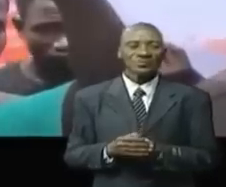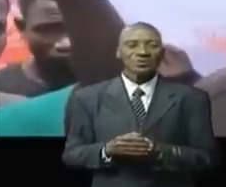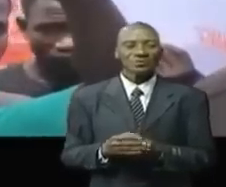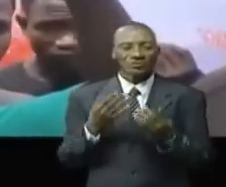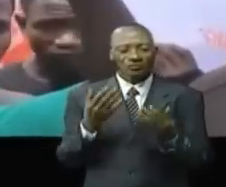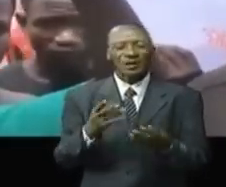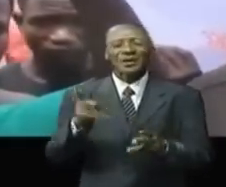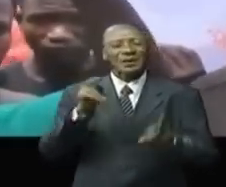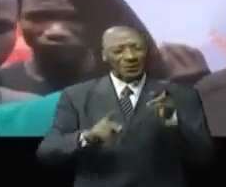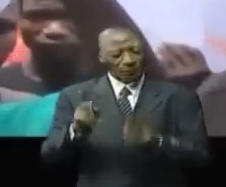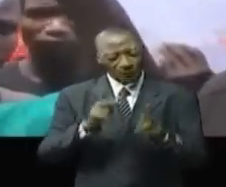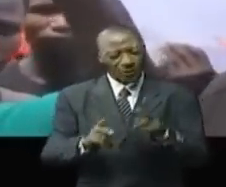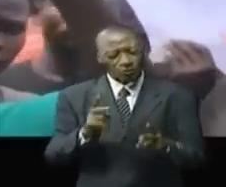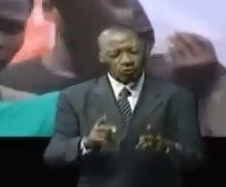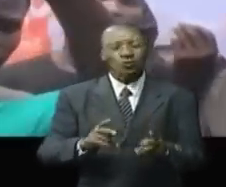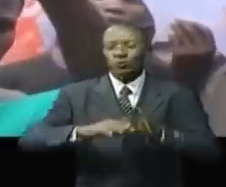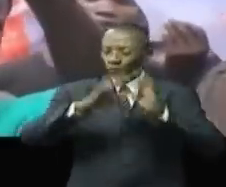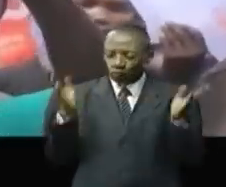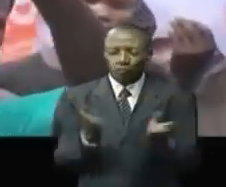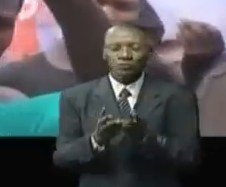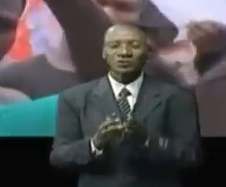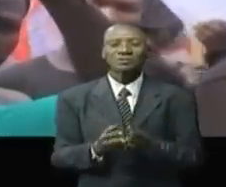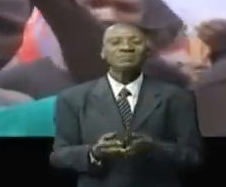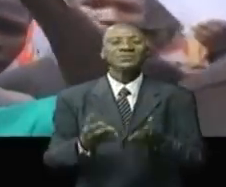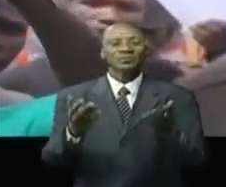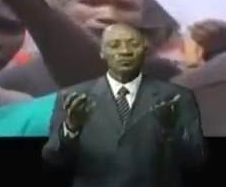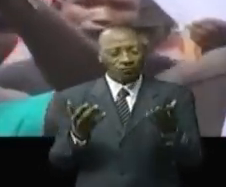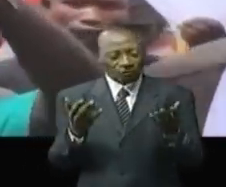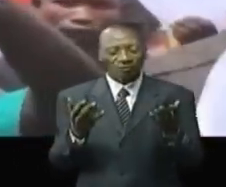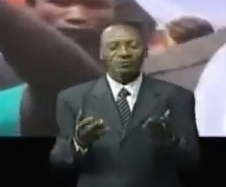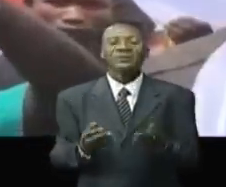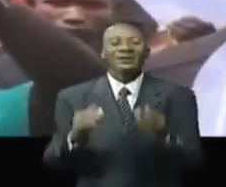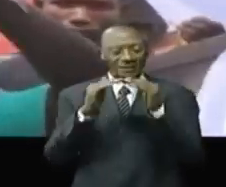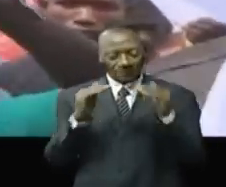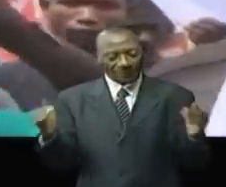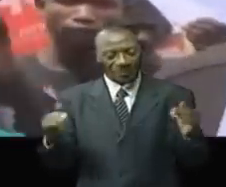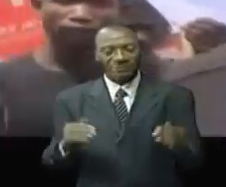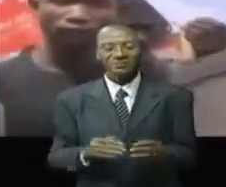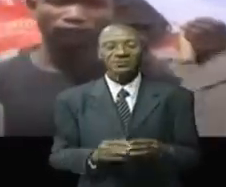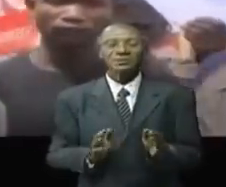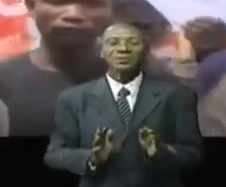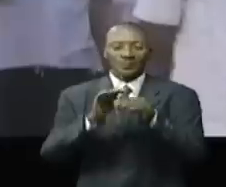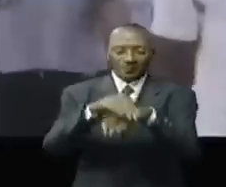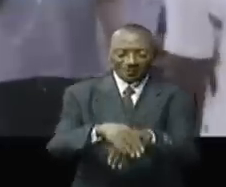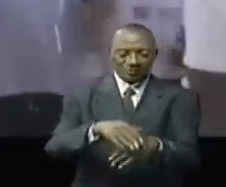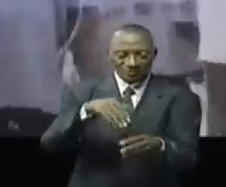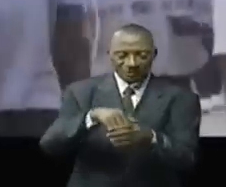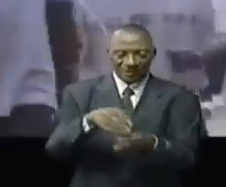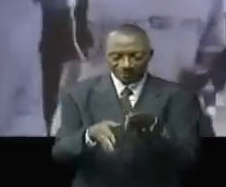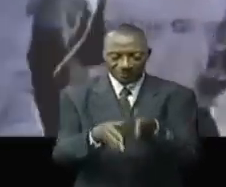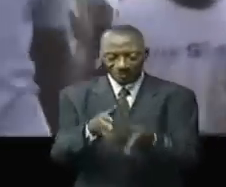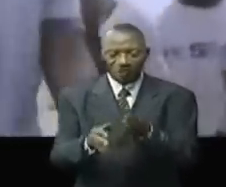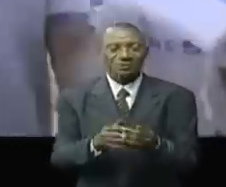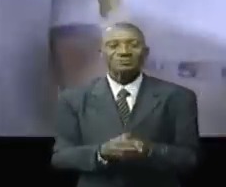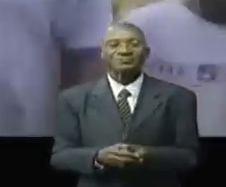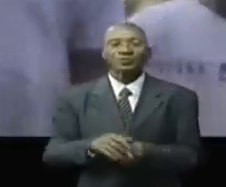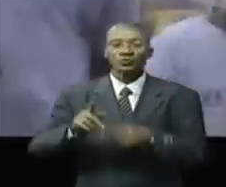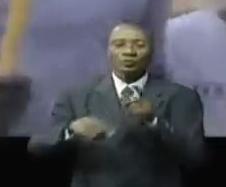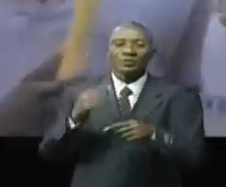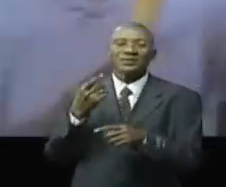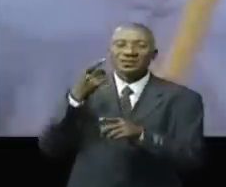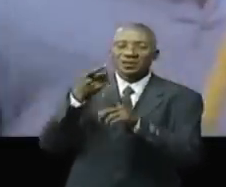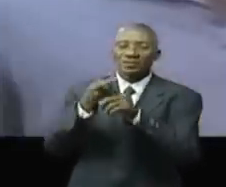bases pour venir soutenir l'ennemi et la seule armée que nous avons qui est agressée aujourd'hui. Depuis le début du mois de juin, c'est